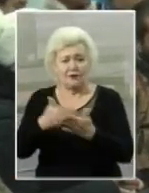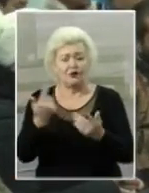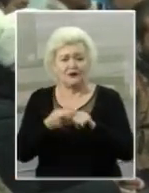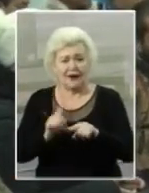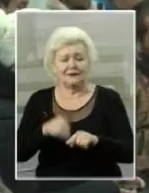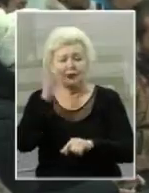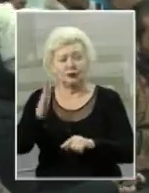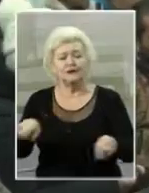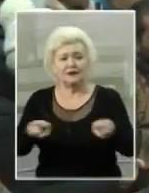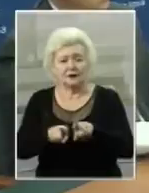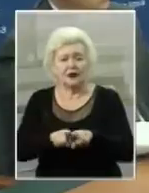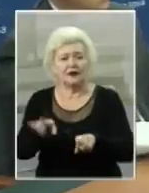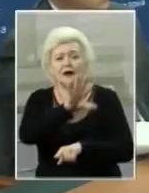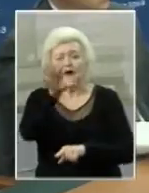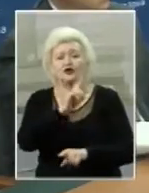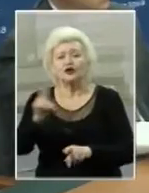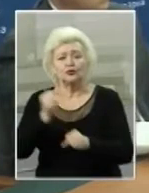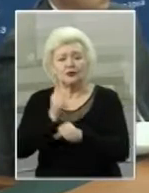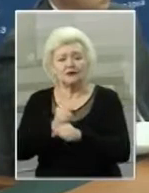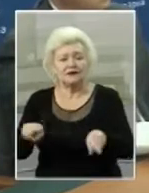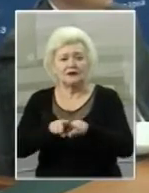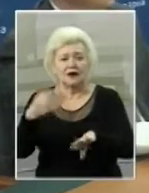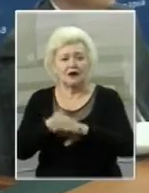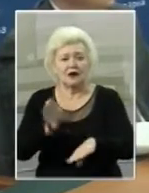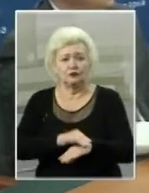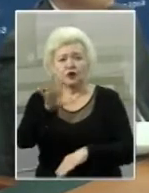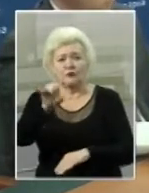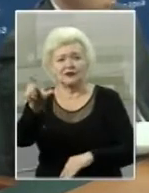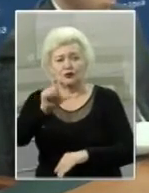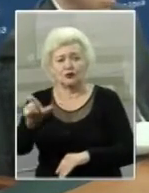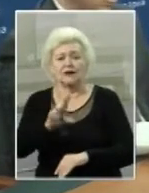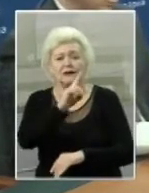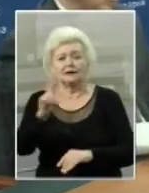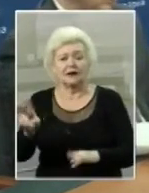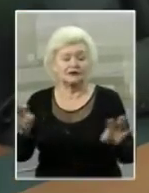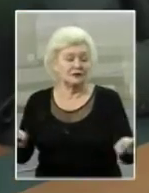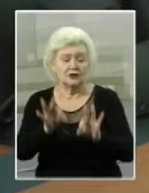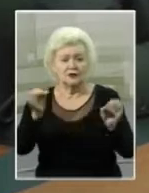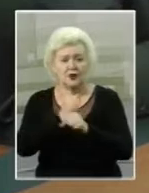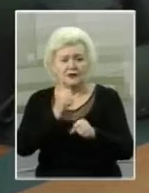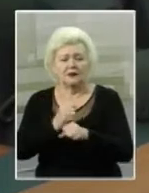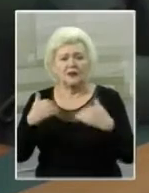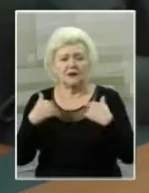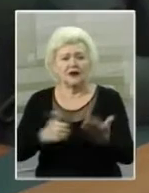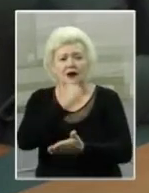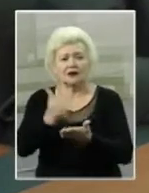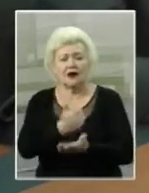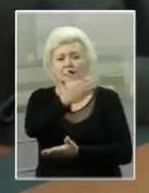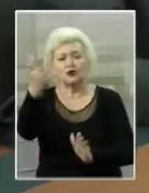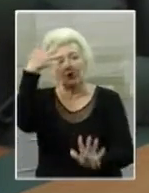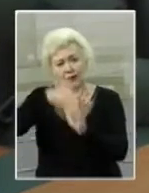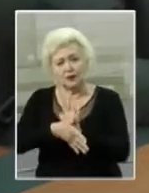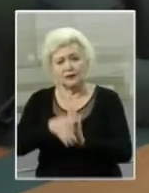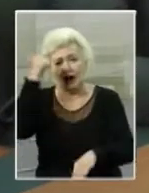така розтаможка, да, 200 євро вам ніхто не зробить, як в Польщі, 500 євро ніхто вам не зробить, фіксовано 1000 вам ніхто не зробить. Мені головне, щоб ми це поняли,